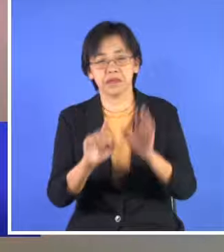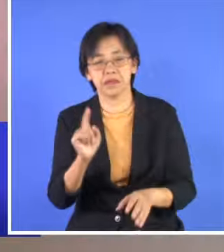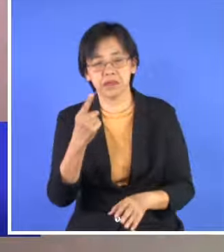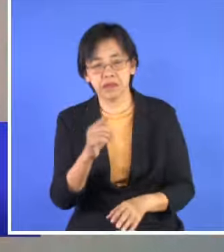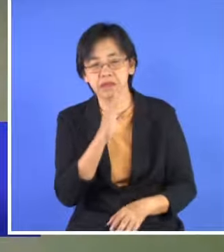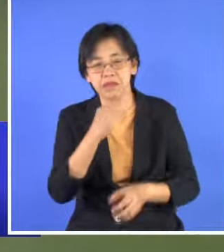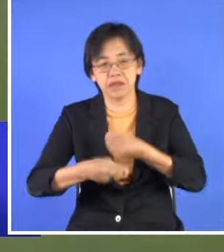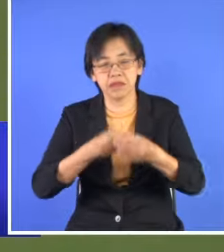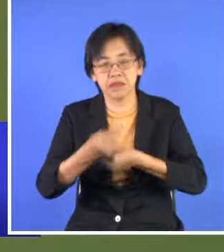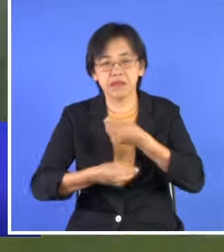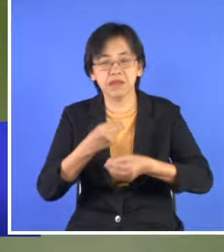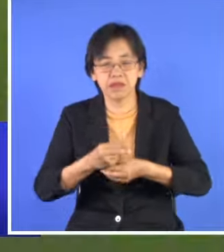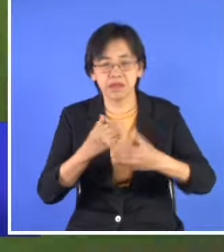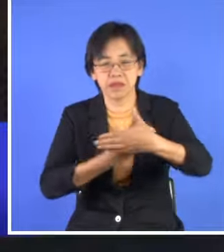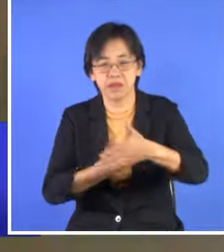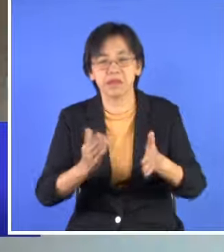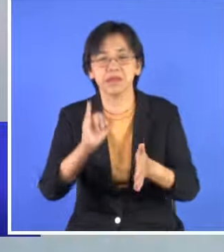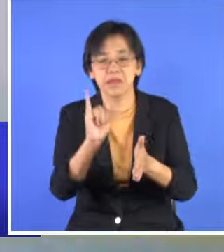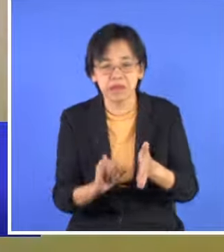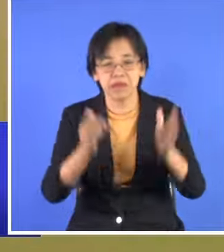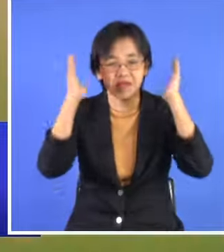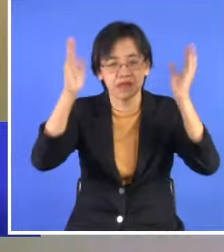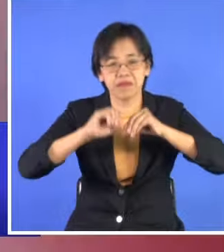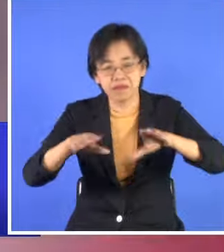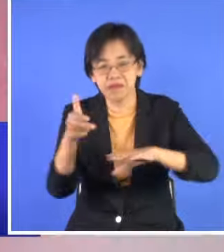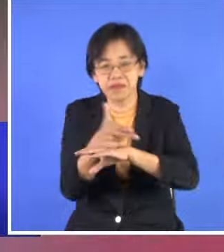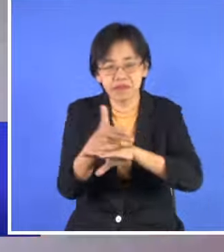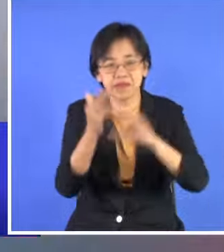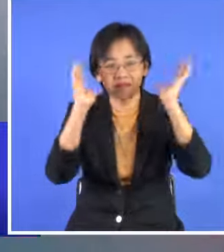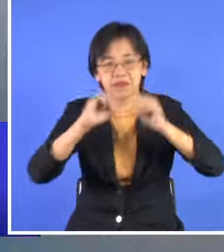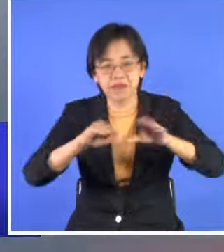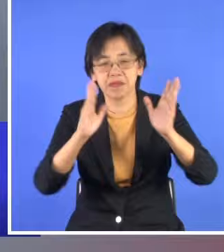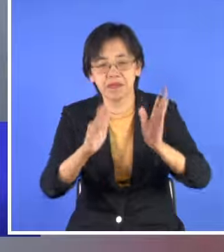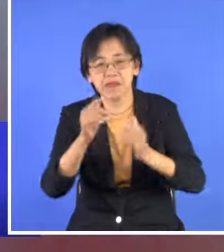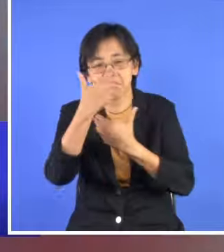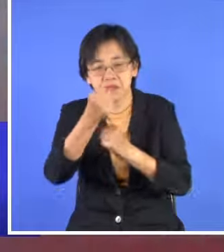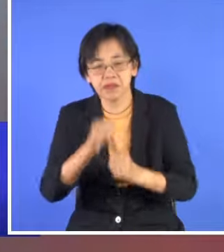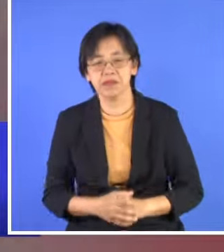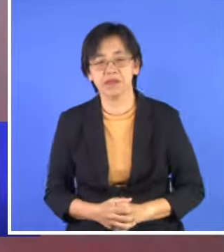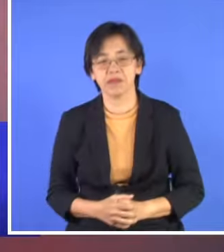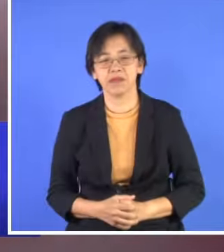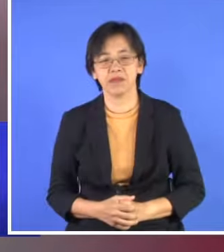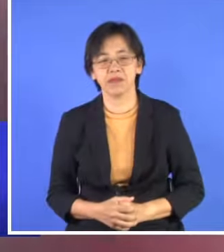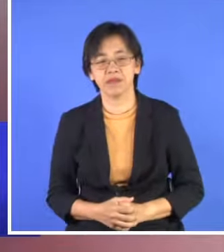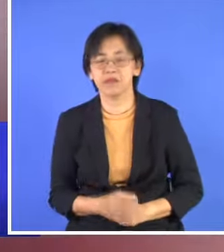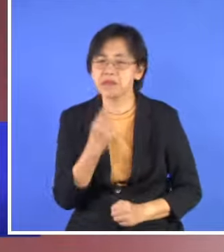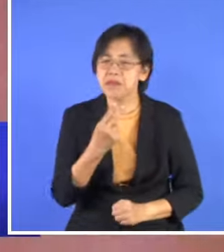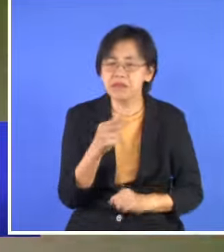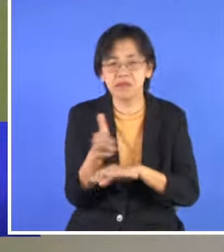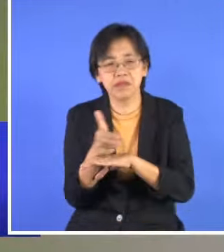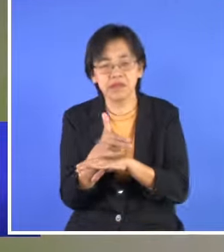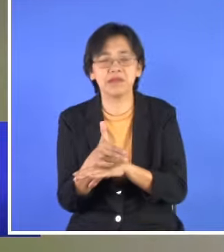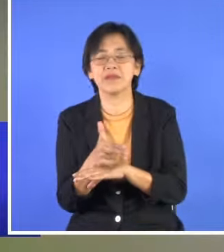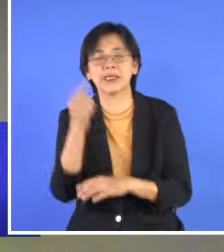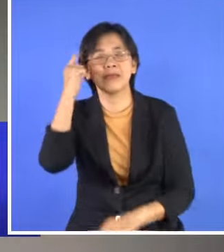ขายโลงศพจะขายต่างๆที่ว่านี้มันก็ต้องโปรโมทต้องทำคลิปกันเพื่อดึงดูดความสนใจของลูกค้านะครับเธอก็เห็นในคลิปต่างๆที่ว่านี้ก็เลย